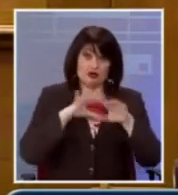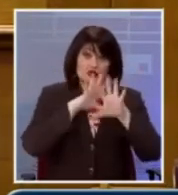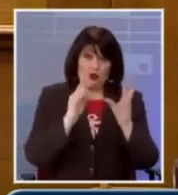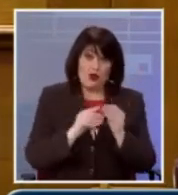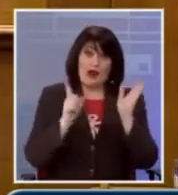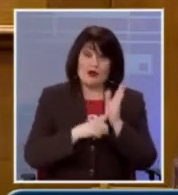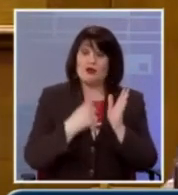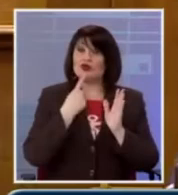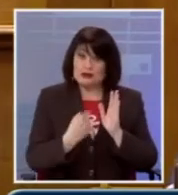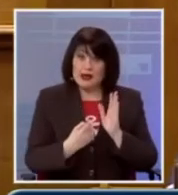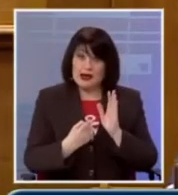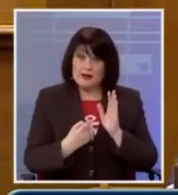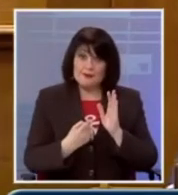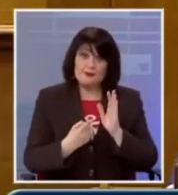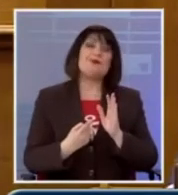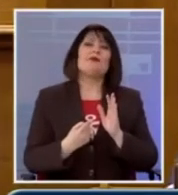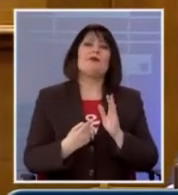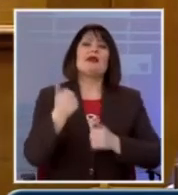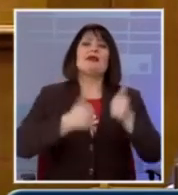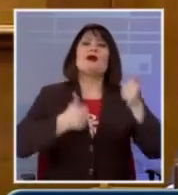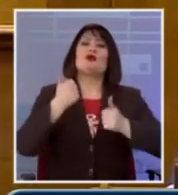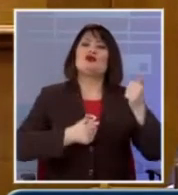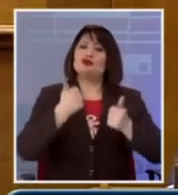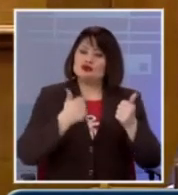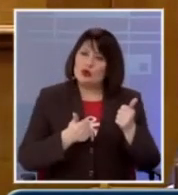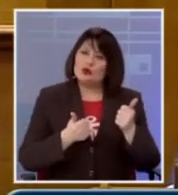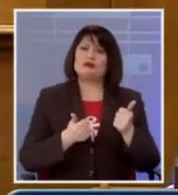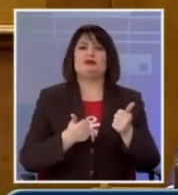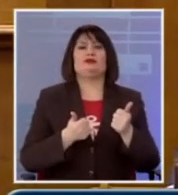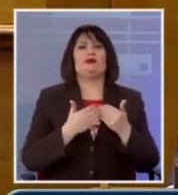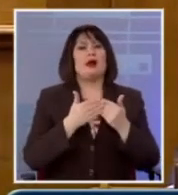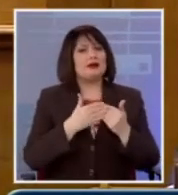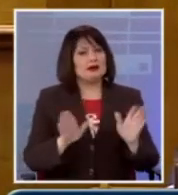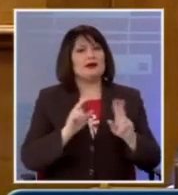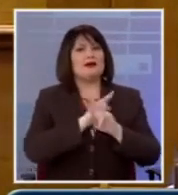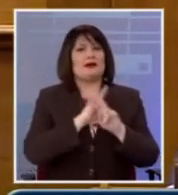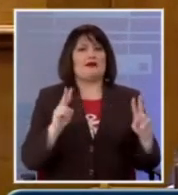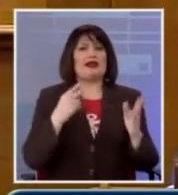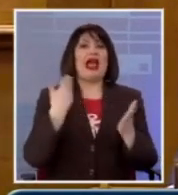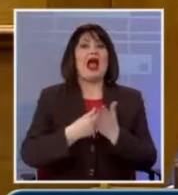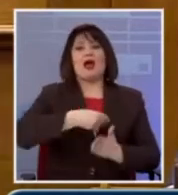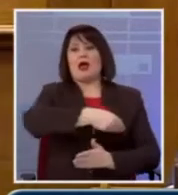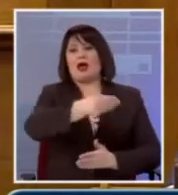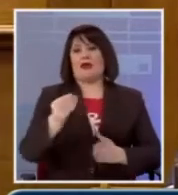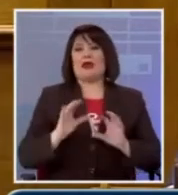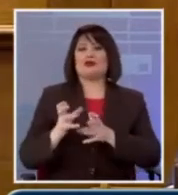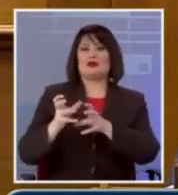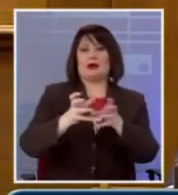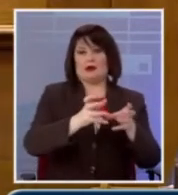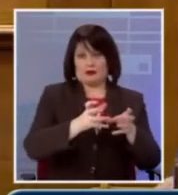προβλέψει ο νόμος σε σχέση με την προκήρυξη διαγωνισμών για την ανοιχτή και διαφανή αδειοδότηση ραδιοτηλεοπτικών